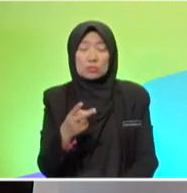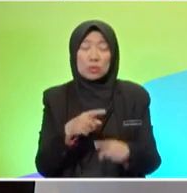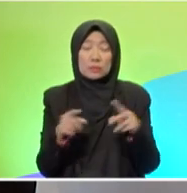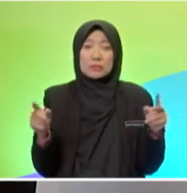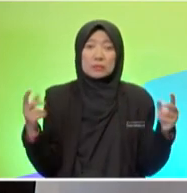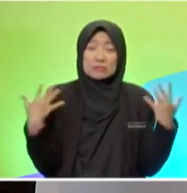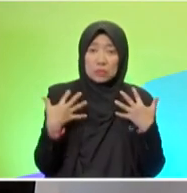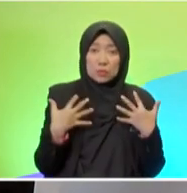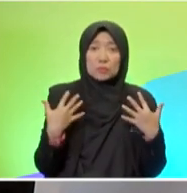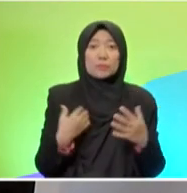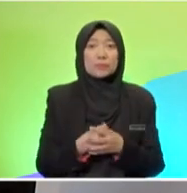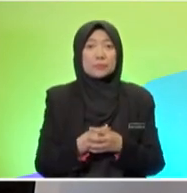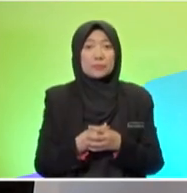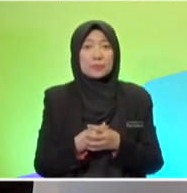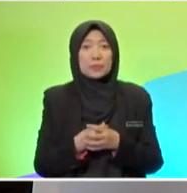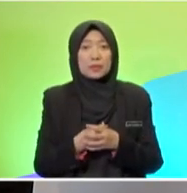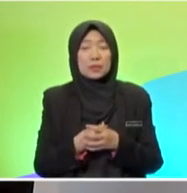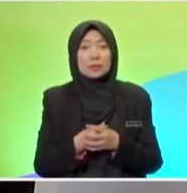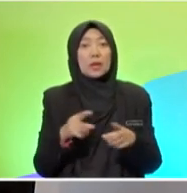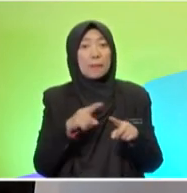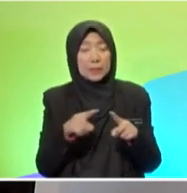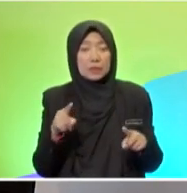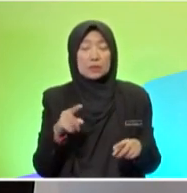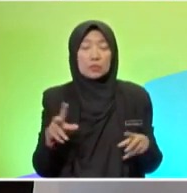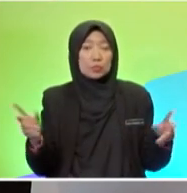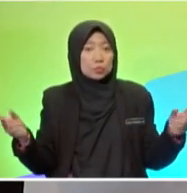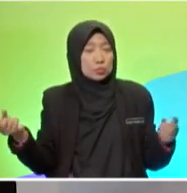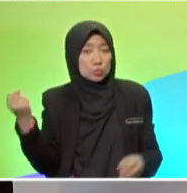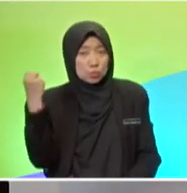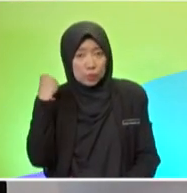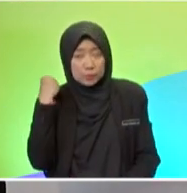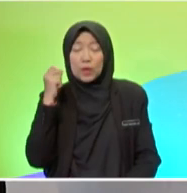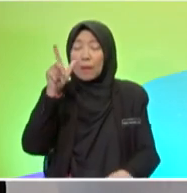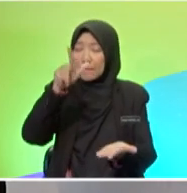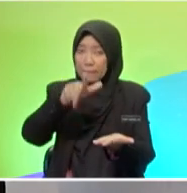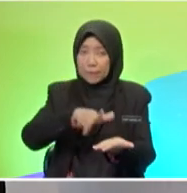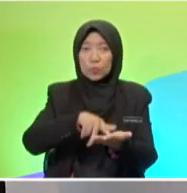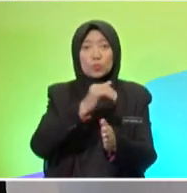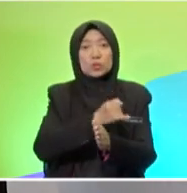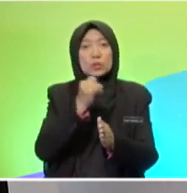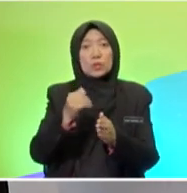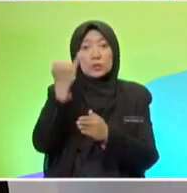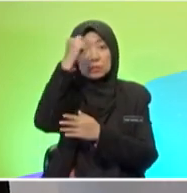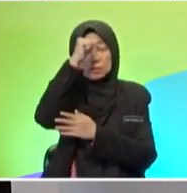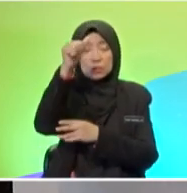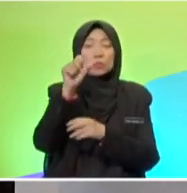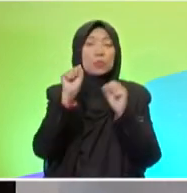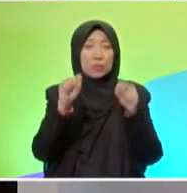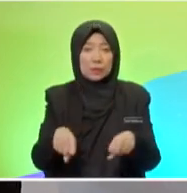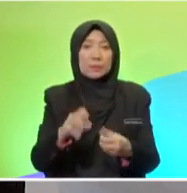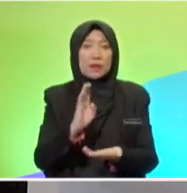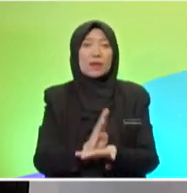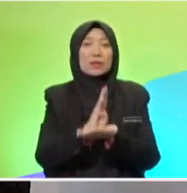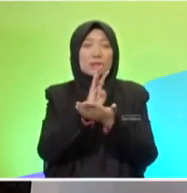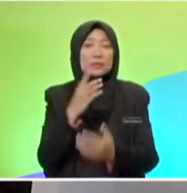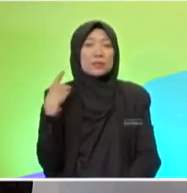jadi kita ada kekuatan ada peluang laporkan kepada kita Insyaallah mungkin mereka akan mulai membantu kita